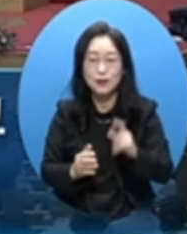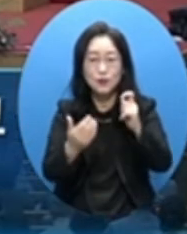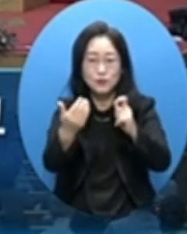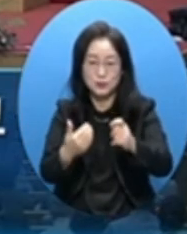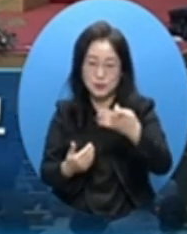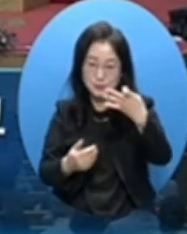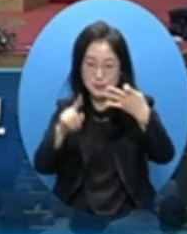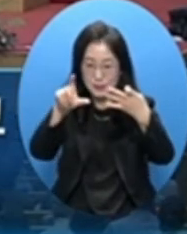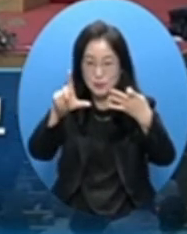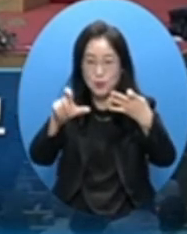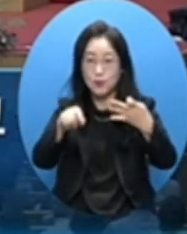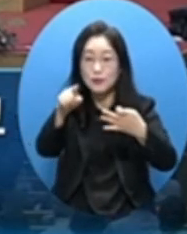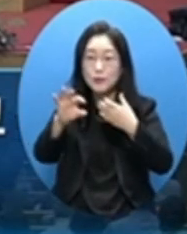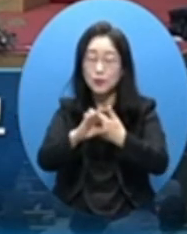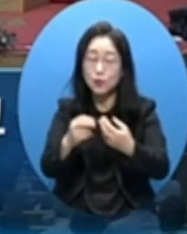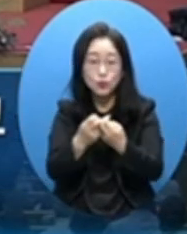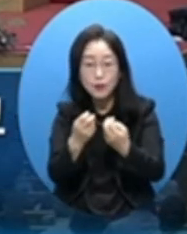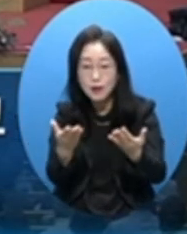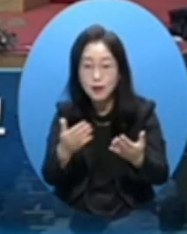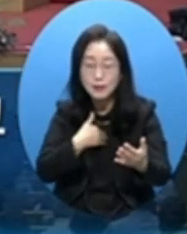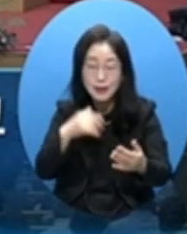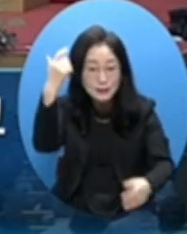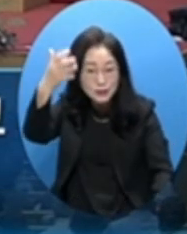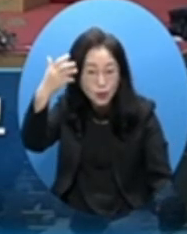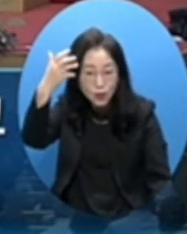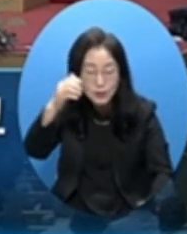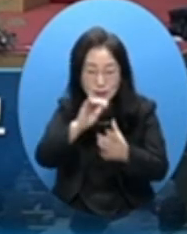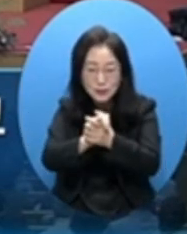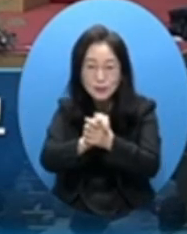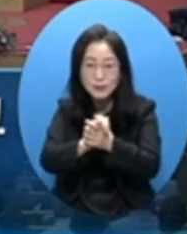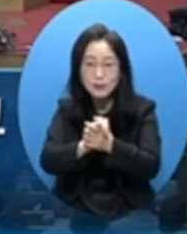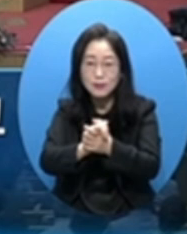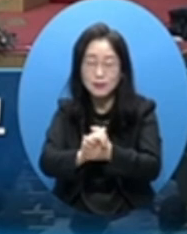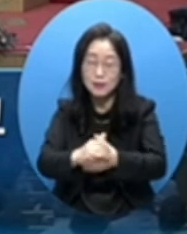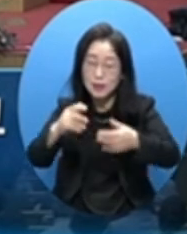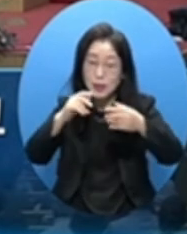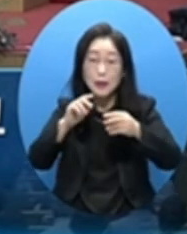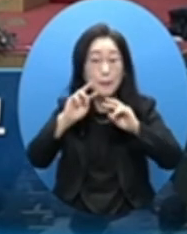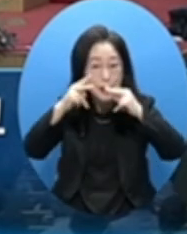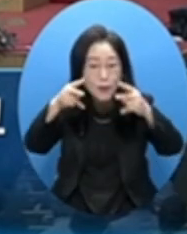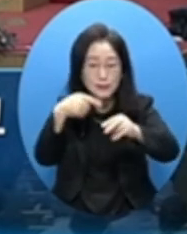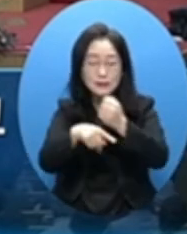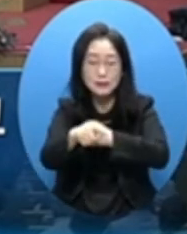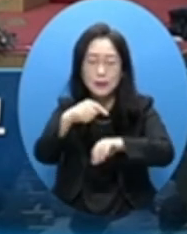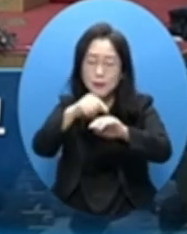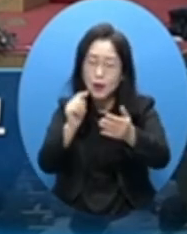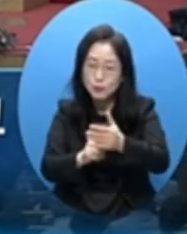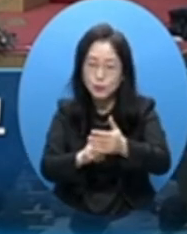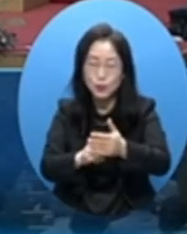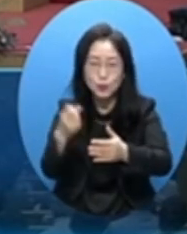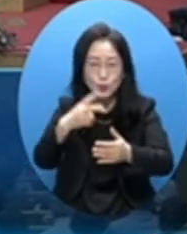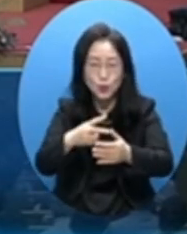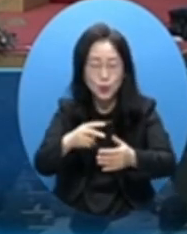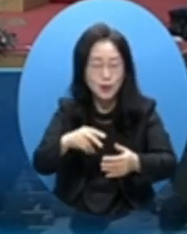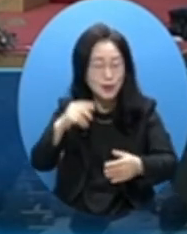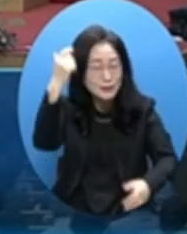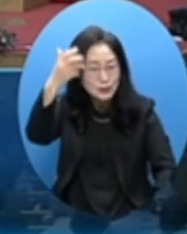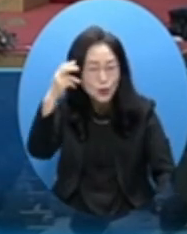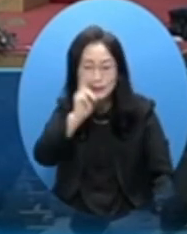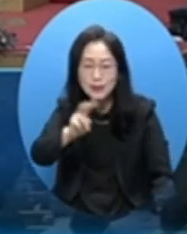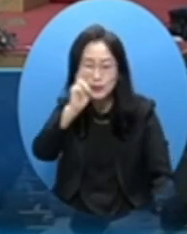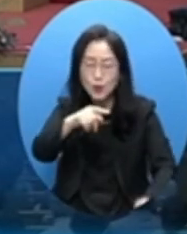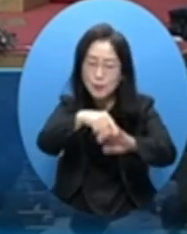고린도 14장 15절입니다 그러면 어떻게 할까 내가 영으로 기도하고 방언 기도를 말합니다 또 마음으로 기도하며 내가 영으로 찬송하고